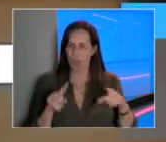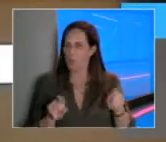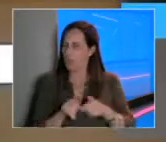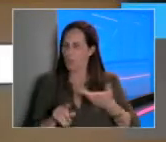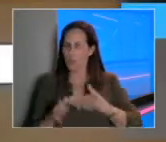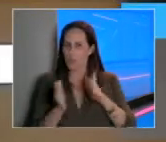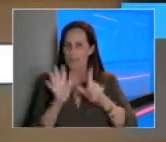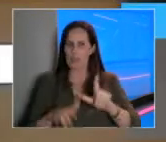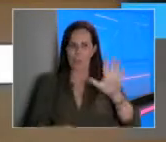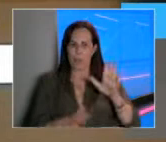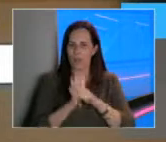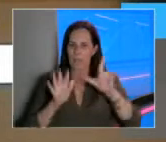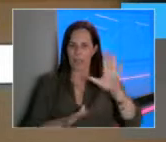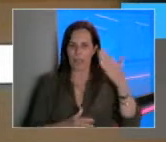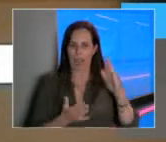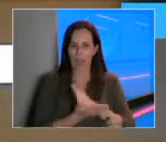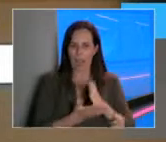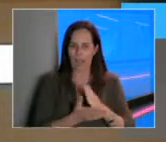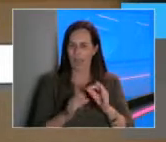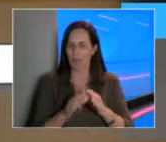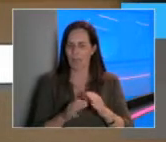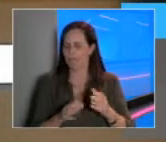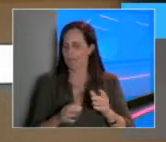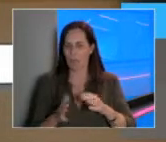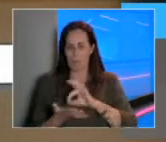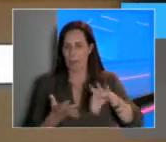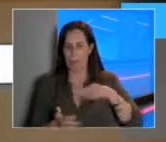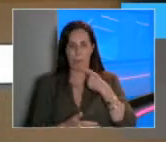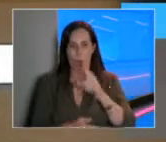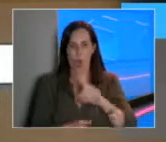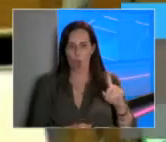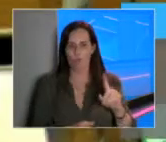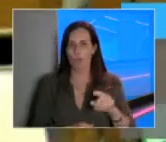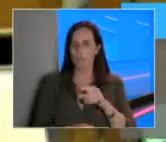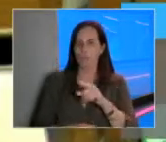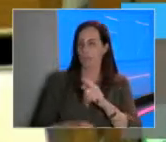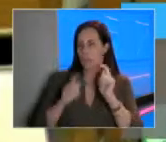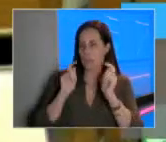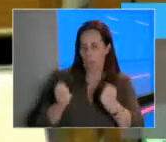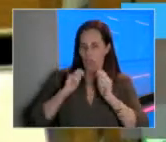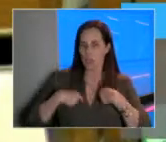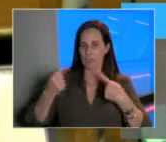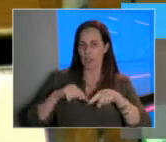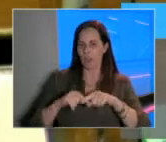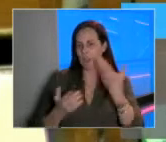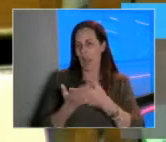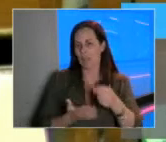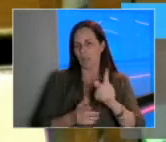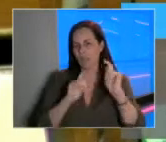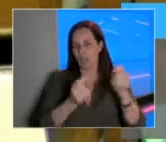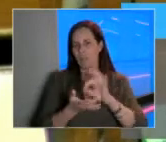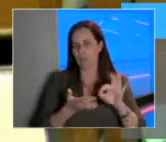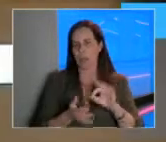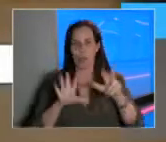שהתקבלה ב-17 למאי. ב-17 למאי הייתה החלטה לפתוח, משרד הבריאות עצר אותנו. אני כבר אומר לך, תגיש לנו לוועדה את המתווה שהגעת למשרד